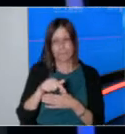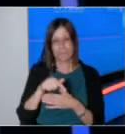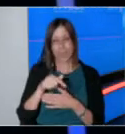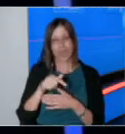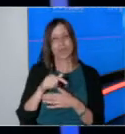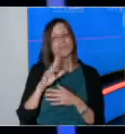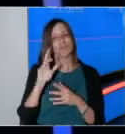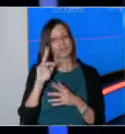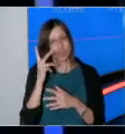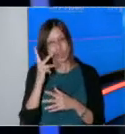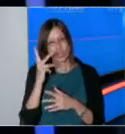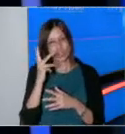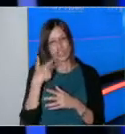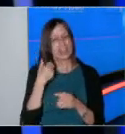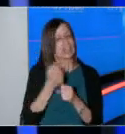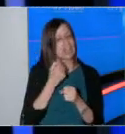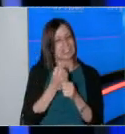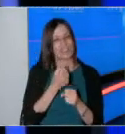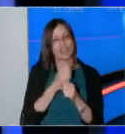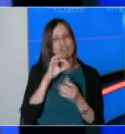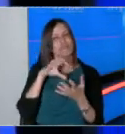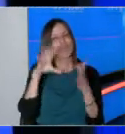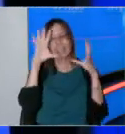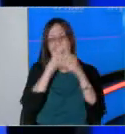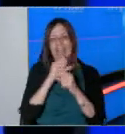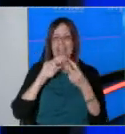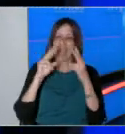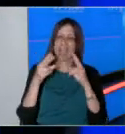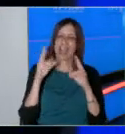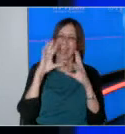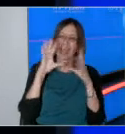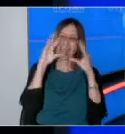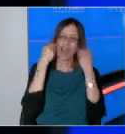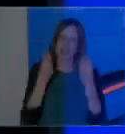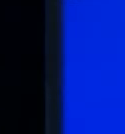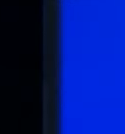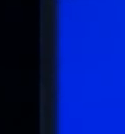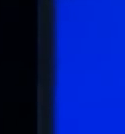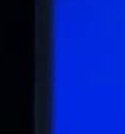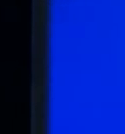עם כולם ביום שלישי, נעשה את העבודה של משכן לילה, לילה טוב לכולם, אוהבים אתכם.